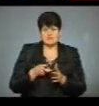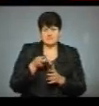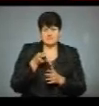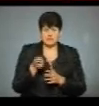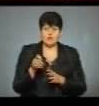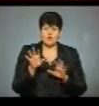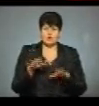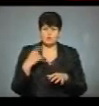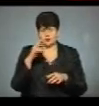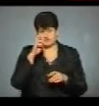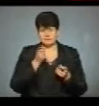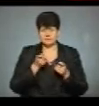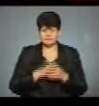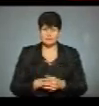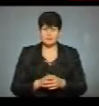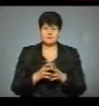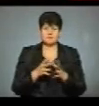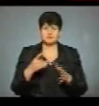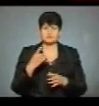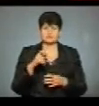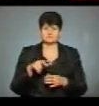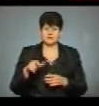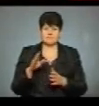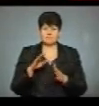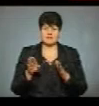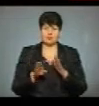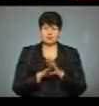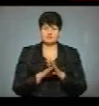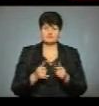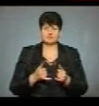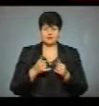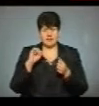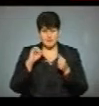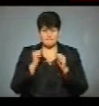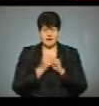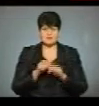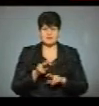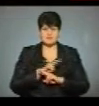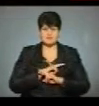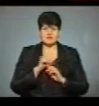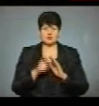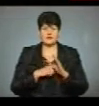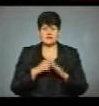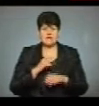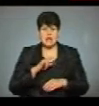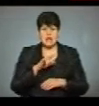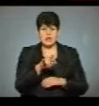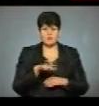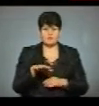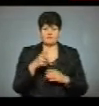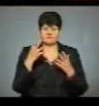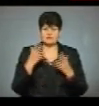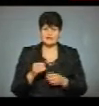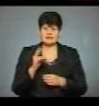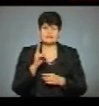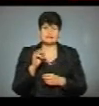адміністрації. Більше сотні осіб в Підволочиську вшанували пам'ять загиблих в бою за Донецький аеропорт. У День кіборгів